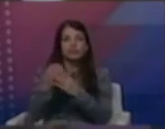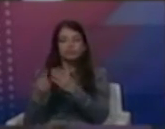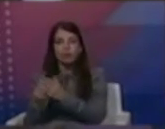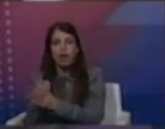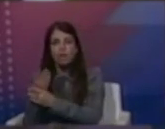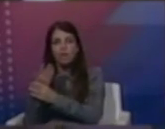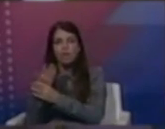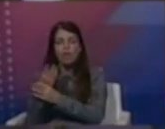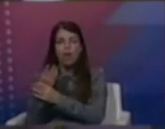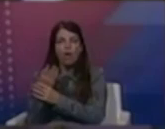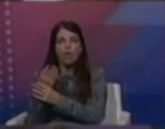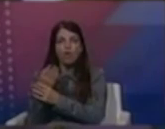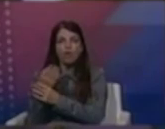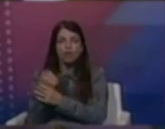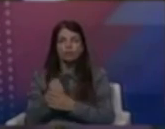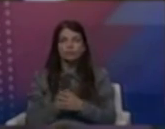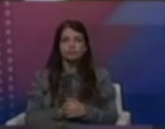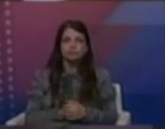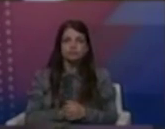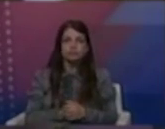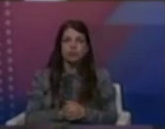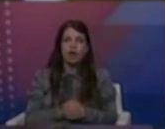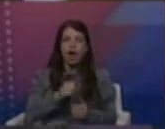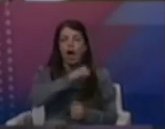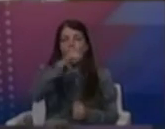li minkejja li dak kollu illi